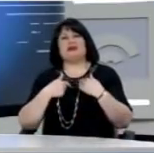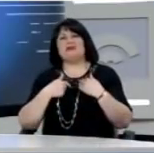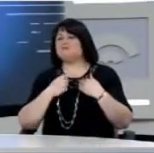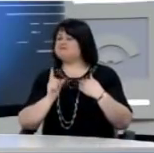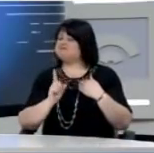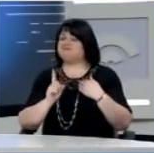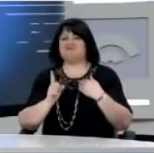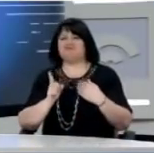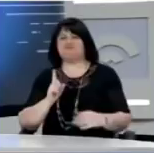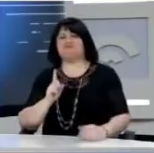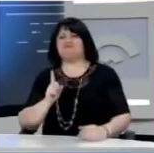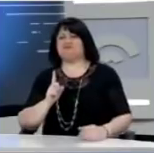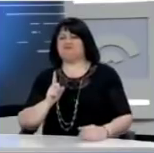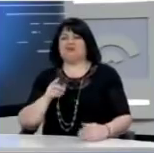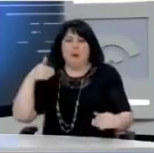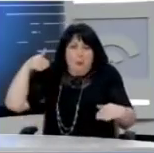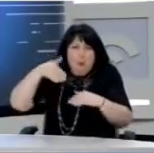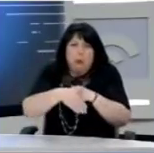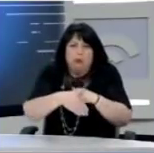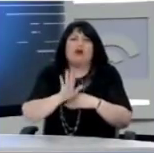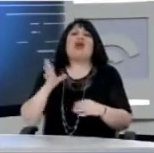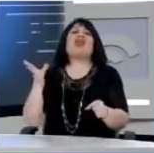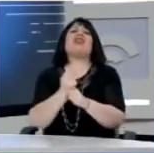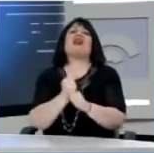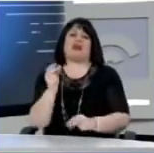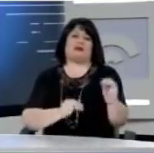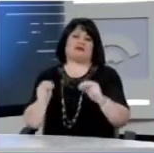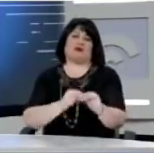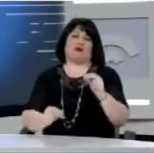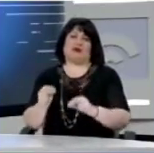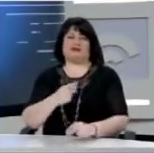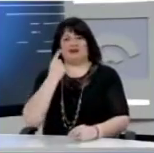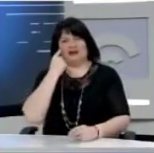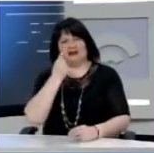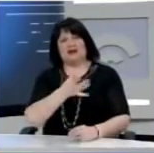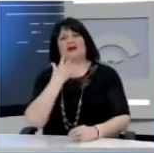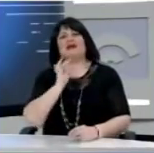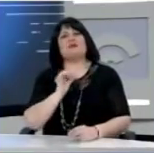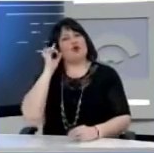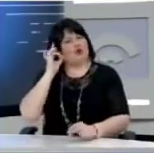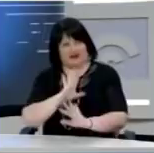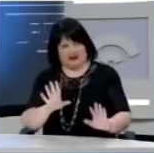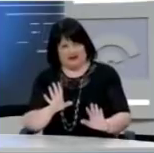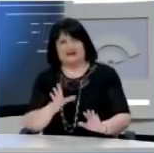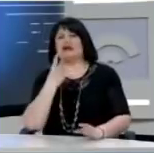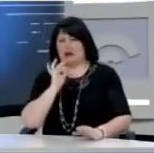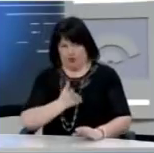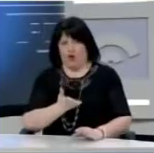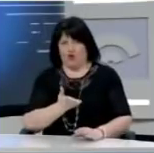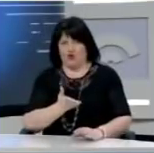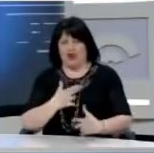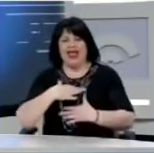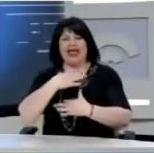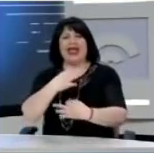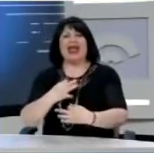πρόκειται... Όχι μόνο δεν πρόκειται να καταρρεύσει, αλλά θα κερδίσει τις εκλογικές μάχες. Για έναν λόγο που δεν έχετε κατανοήσει. Εκπροσωπεί